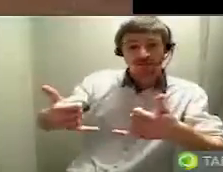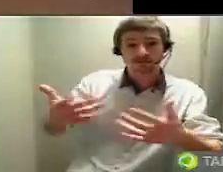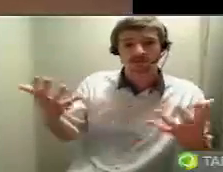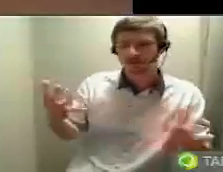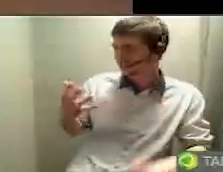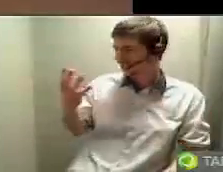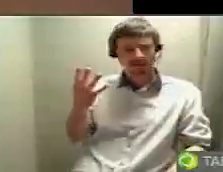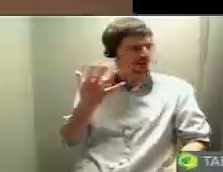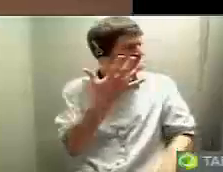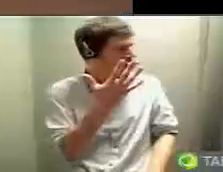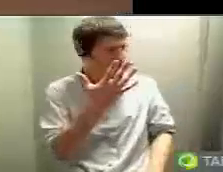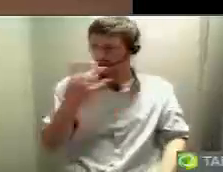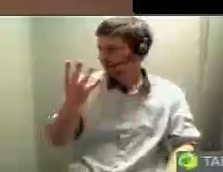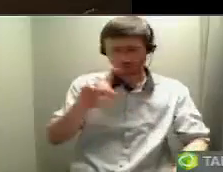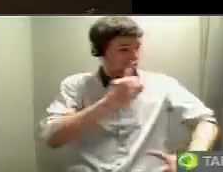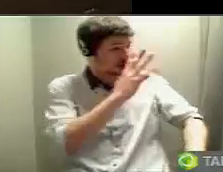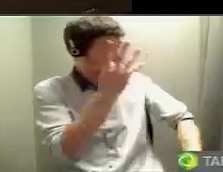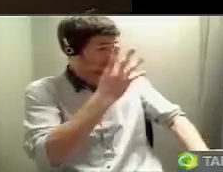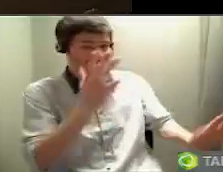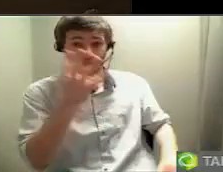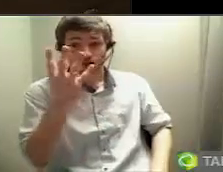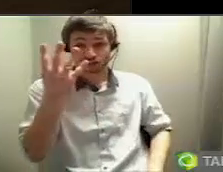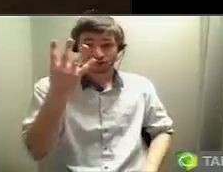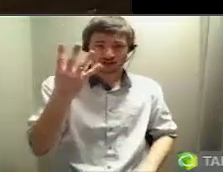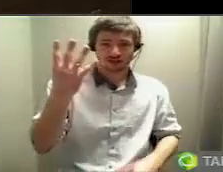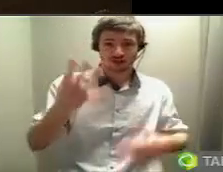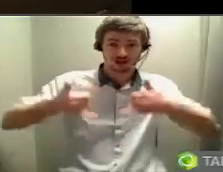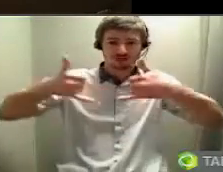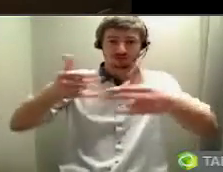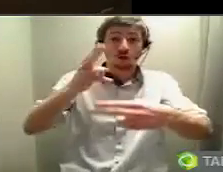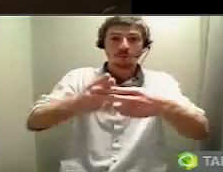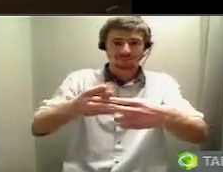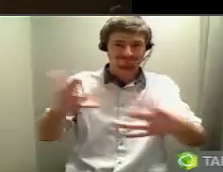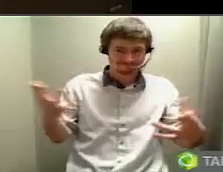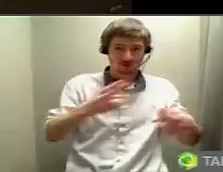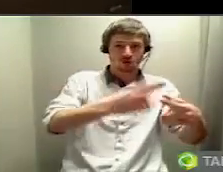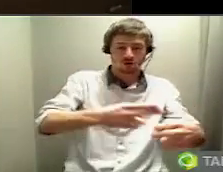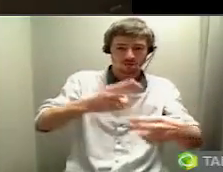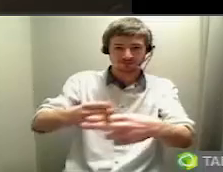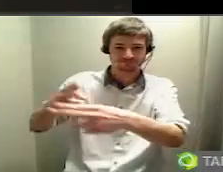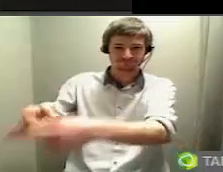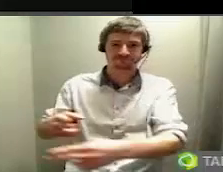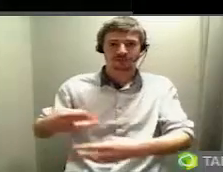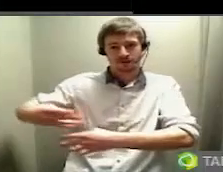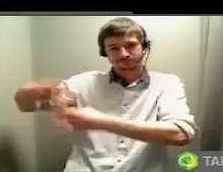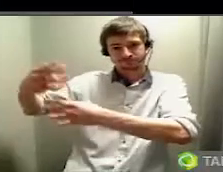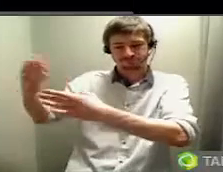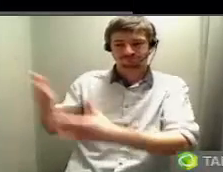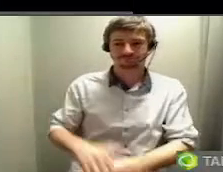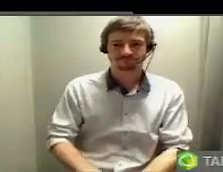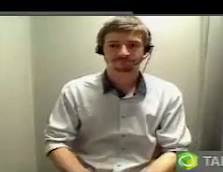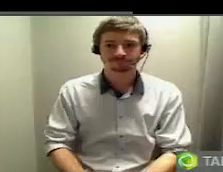Non, il y en a 4, il y en a 4, il y en a 4, il y en a 4. Il y en a bien 4. Les 4 nommés. Solicop Aide vient nous en aide, le